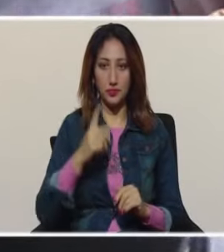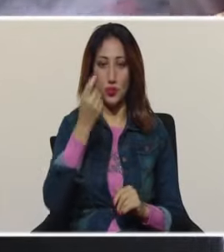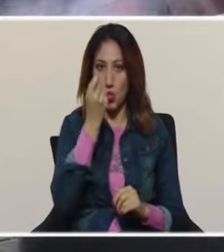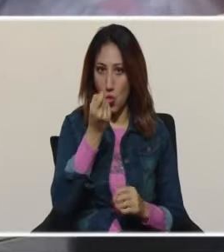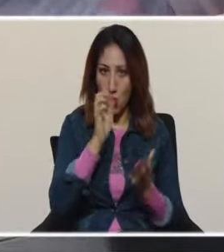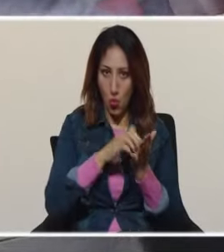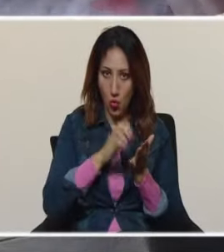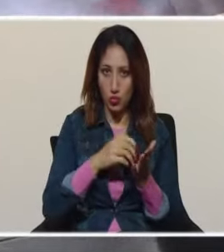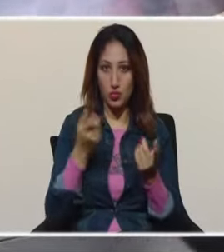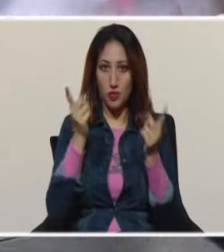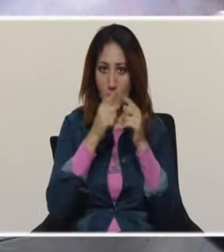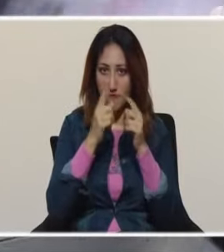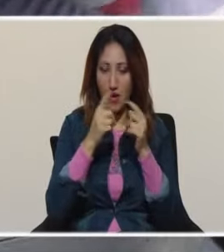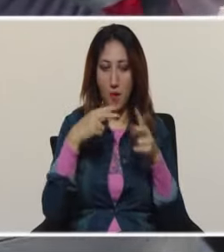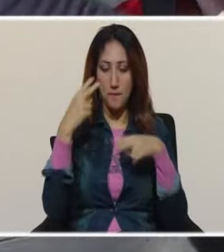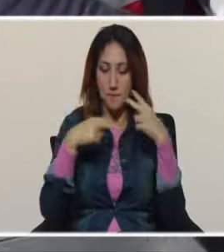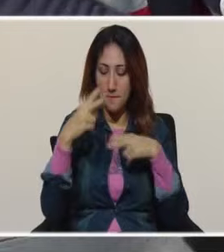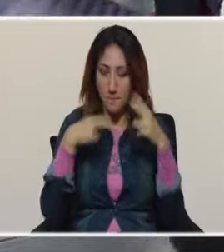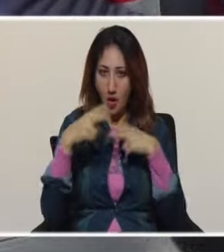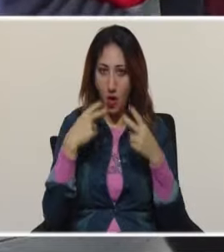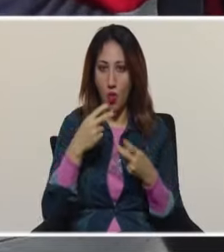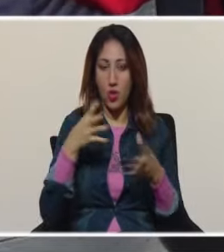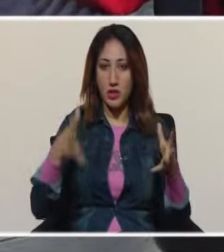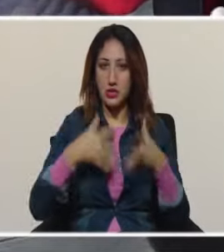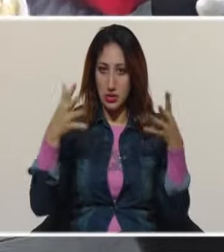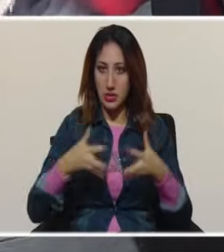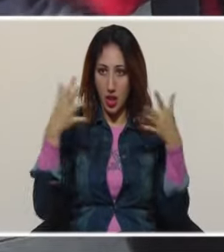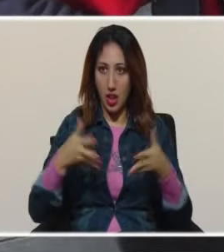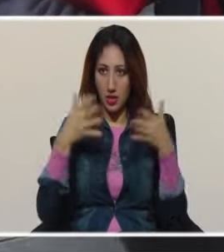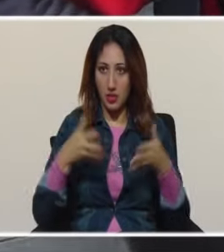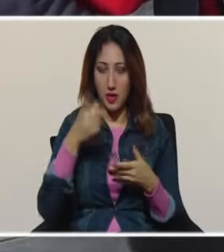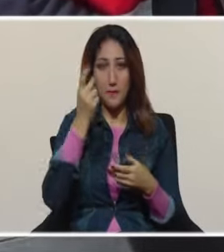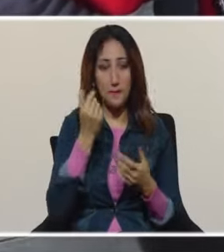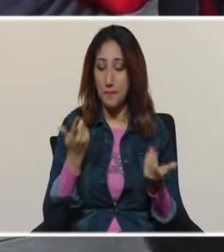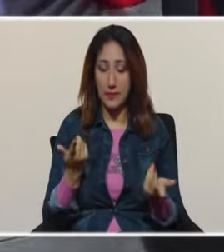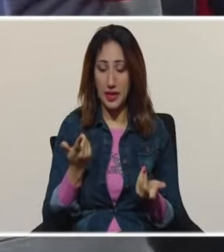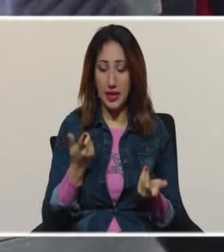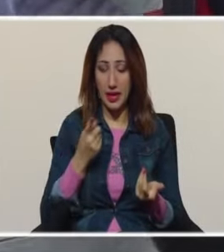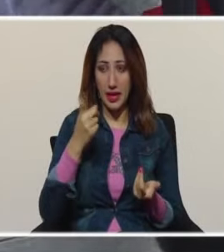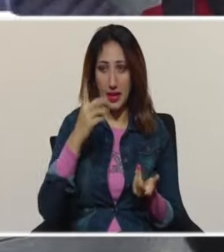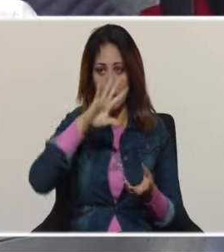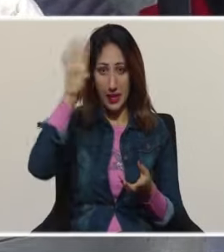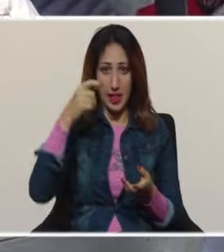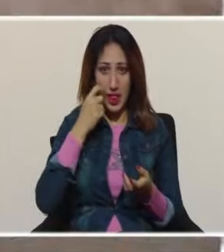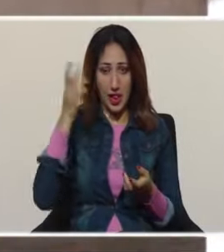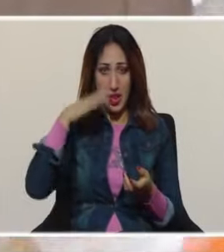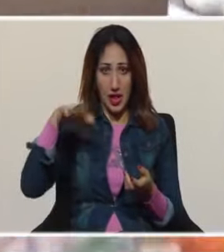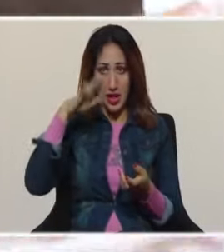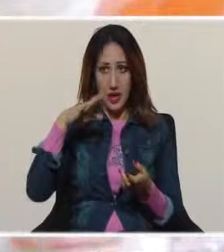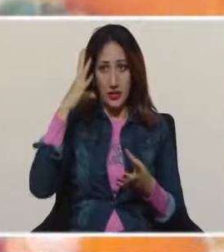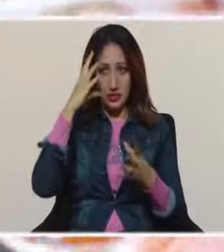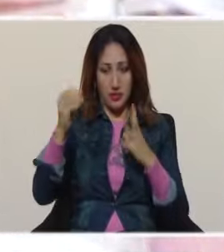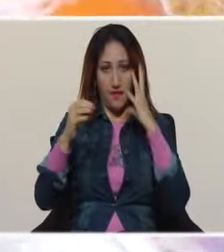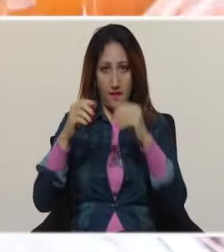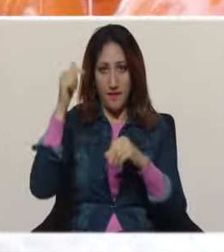ومكرونه وفراخ وسلطه، دي بتجيبوا يعني منين بتجيبوا فلوسها؟ ولا هي تبرعات مواد غذائيه؟ في ناس بيتبرعوا